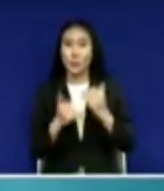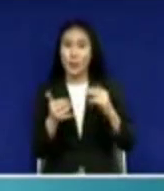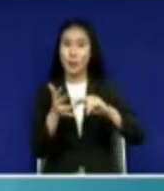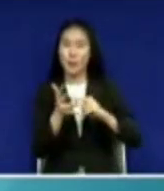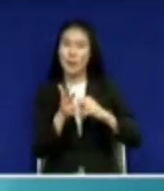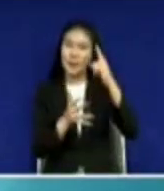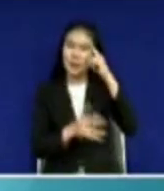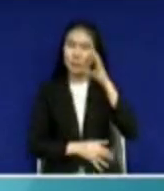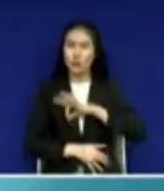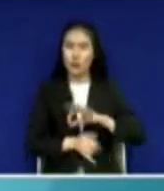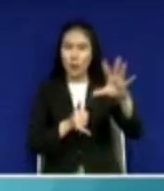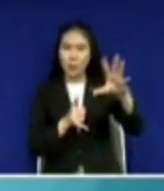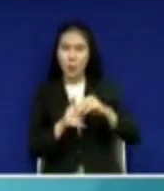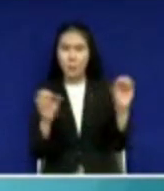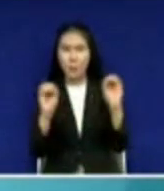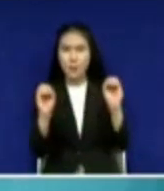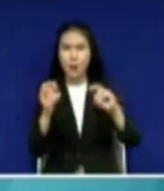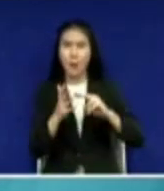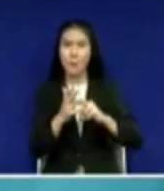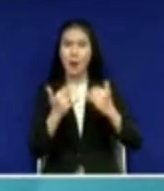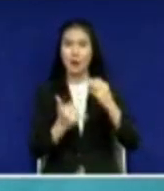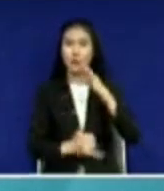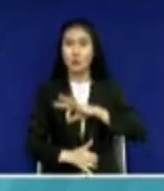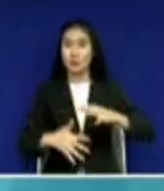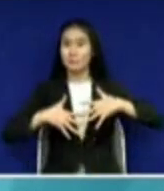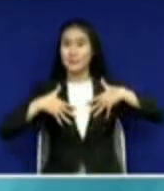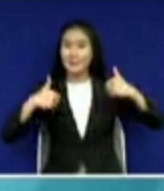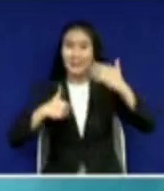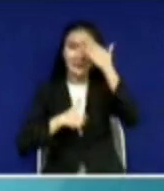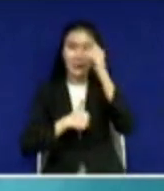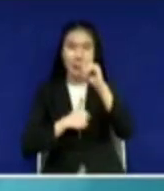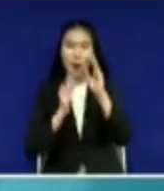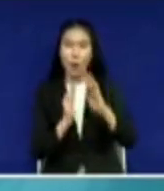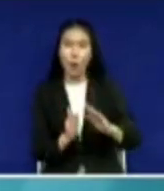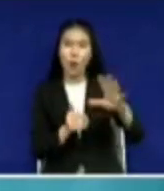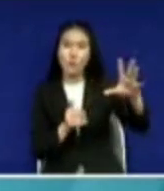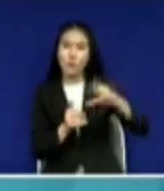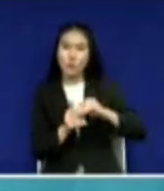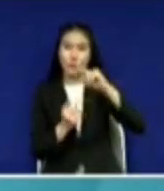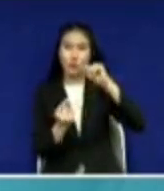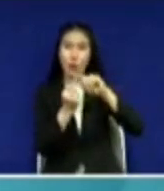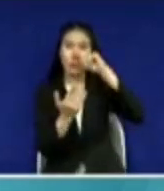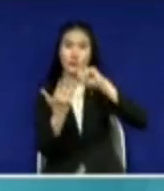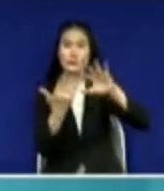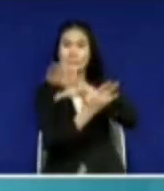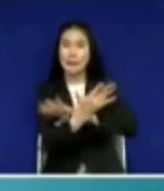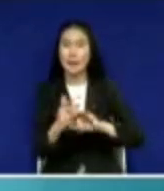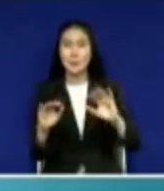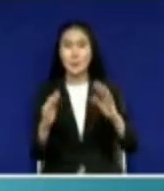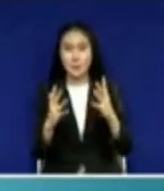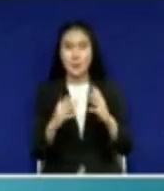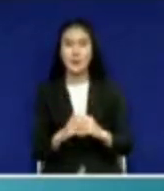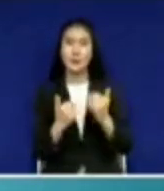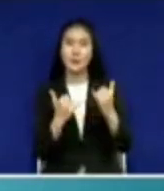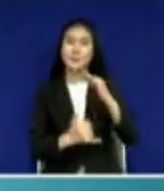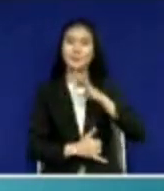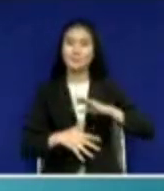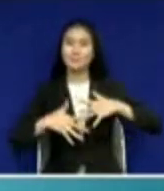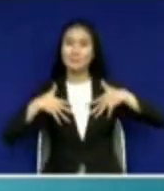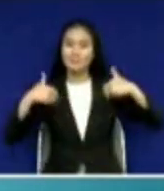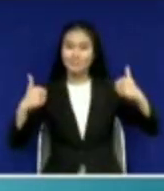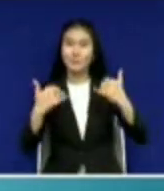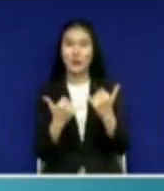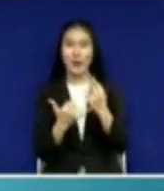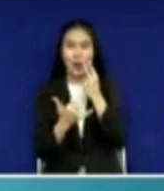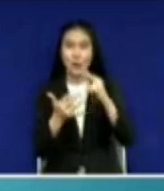ที่น่ายินดีสำหรับคนไทยทุกคนในวันนี้นะคะที่ไม่มีจำนวนผู้ติดเชื้อในประเทศในวันนี้เลยแต่อย่างไรก็ตามค่ะความสุขนี้เ